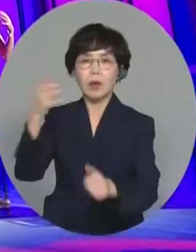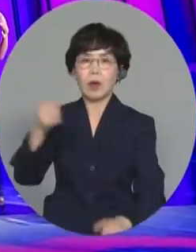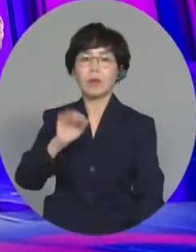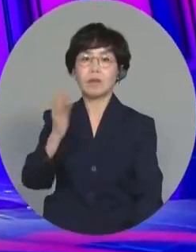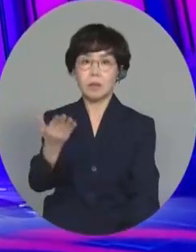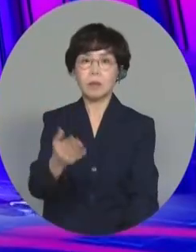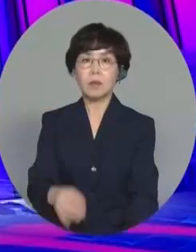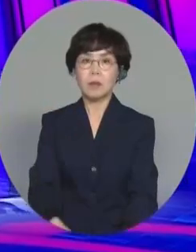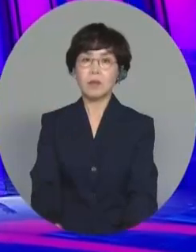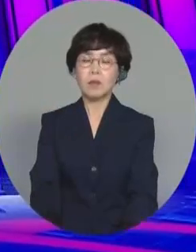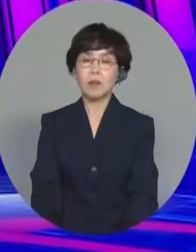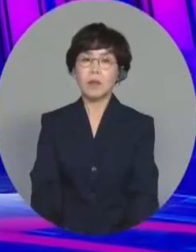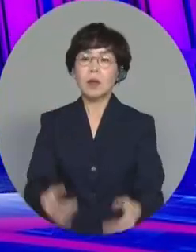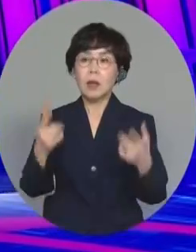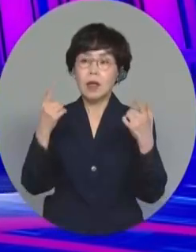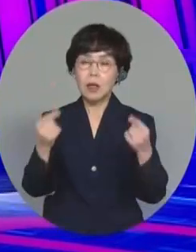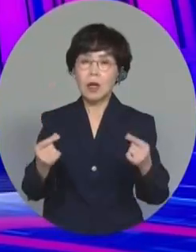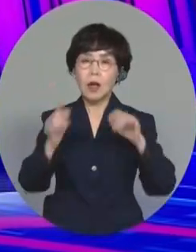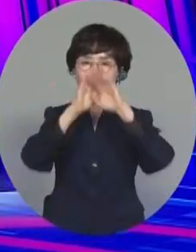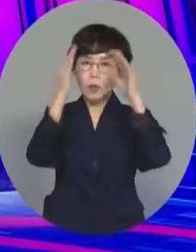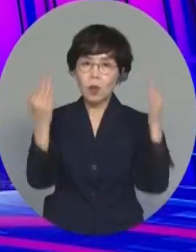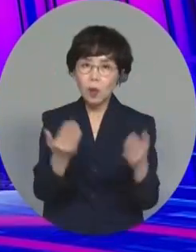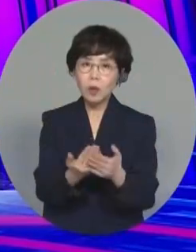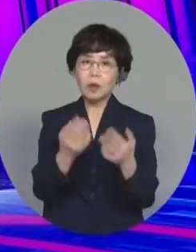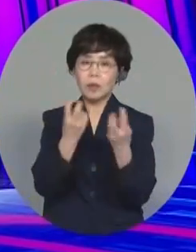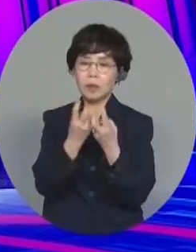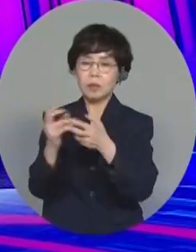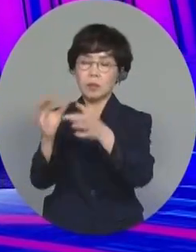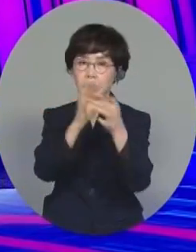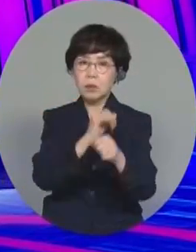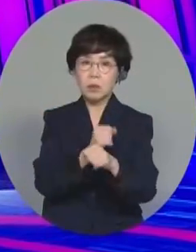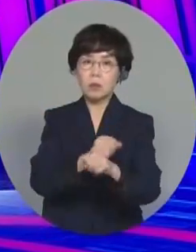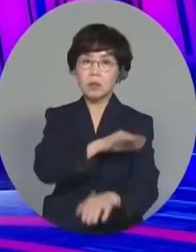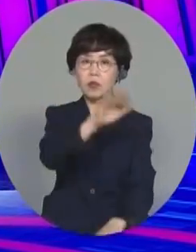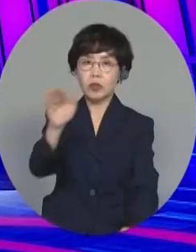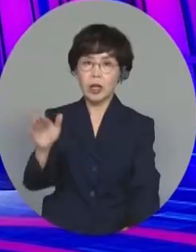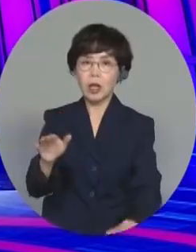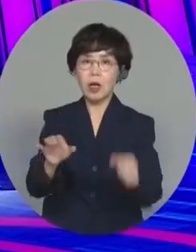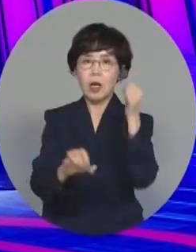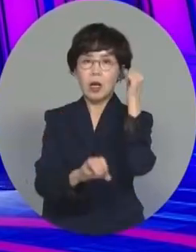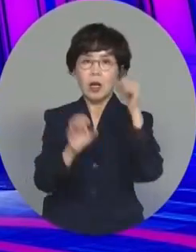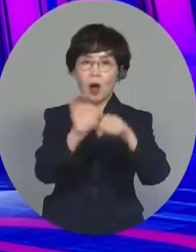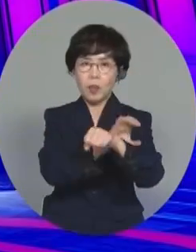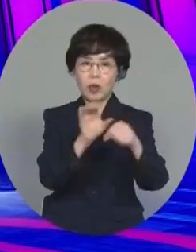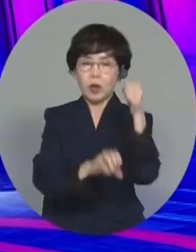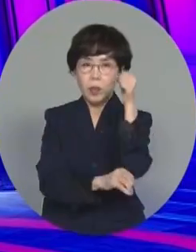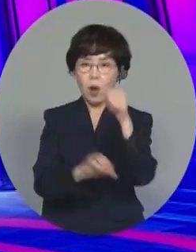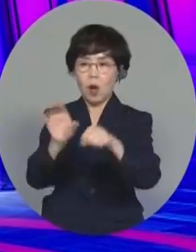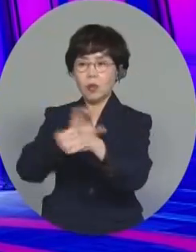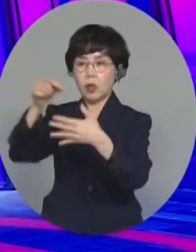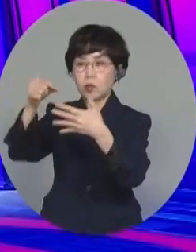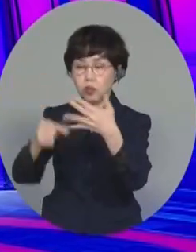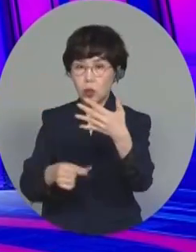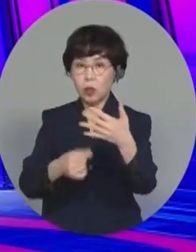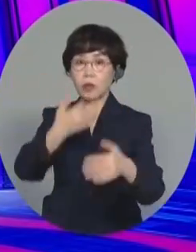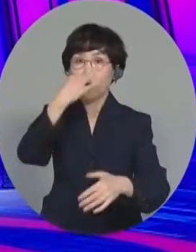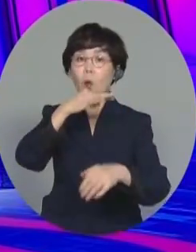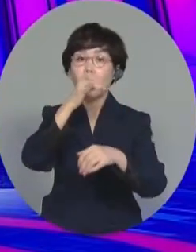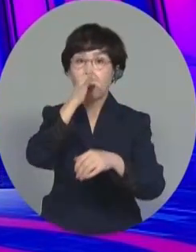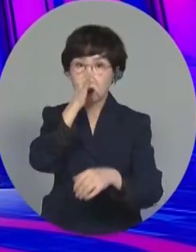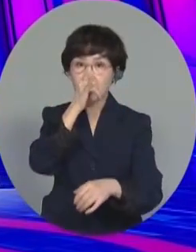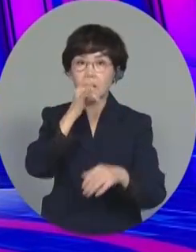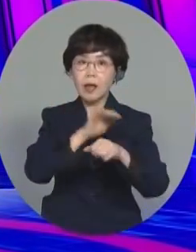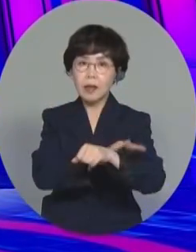됩니다. 이러한 것을 통해서 우리는 하드웨어와 소프트웨어의 효율성을